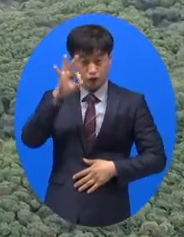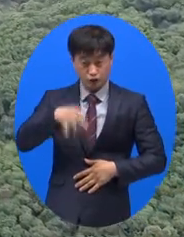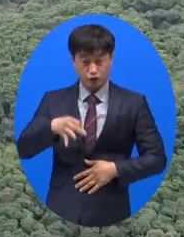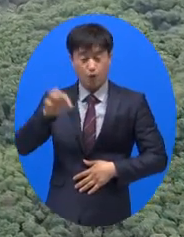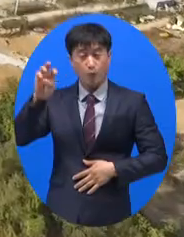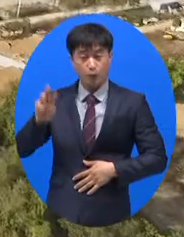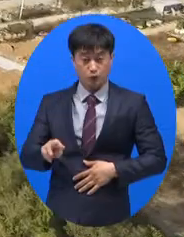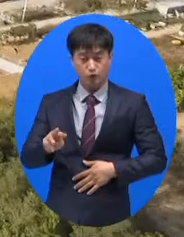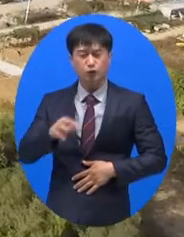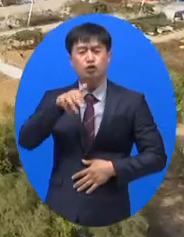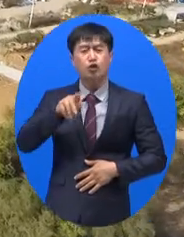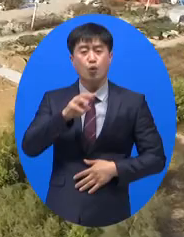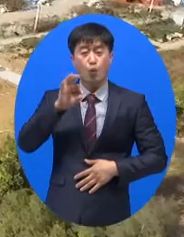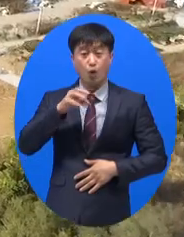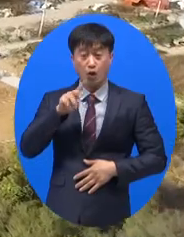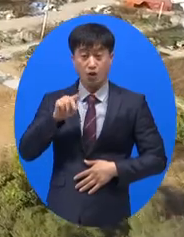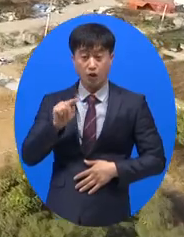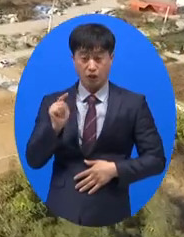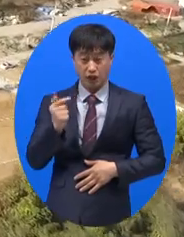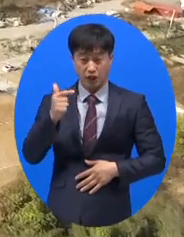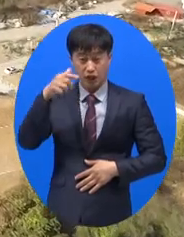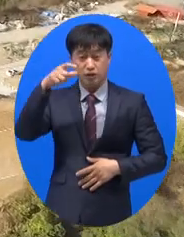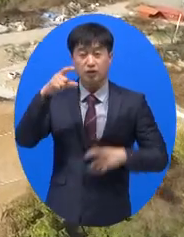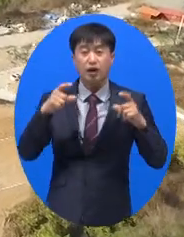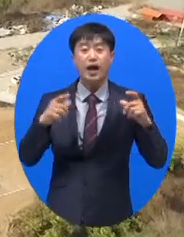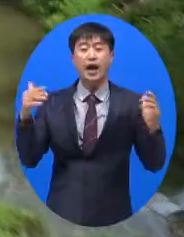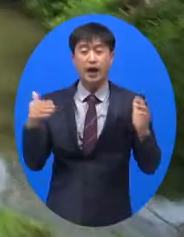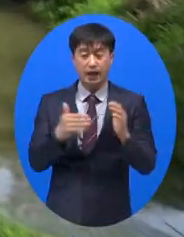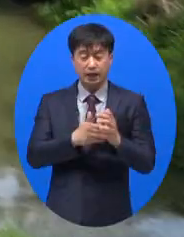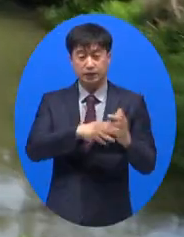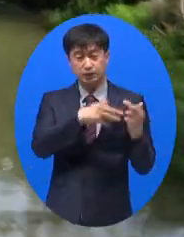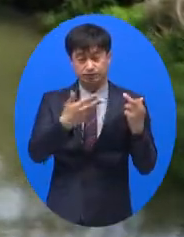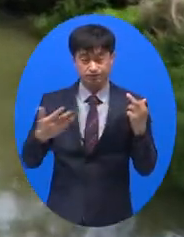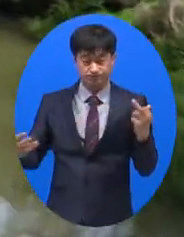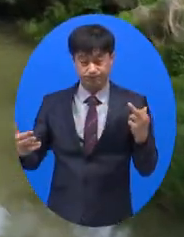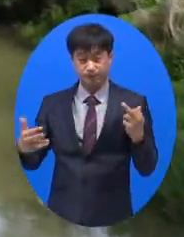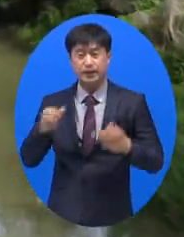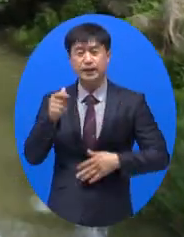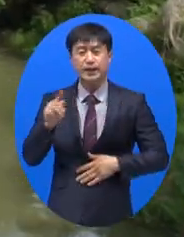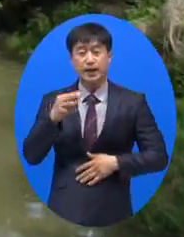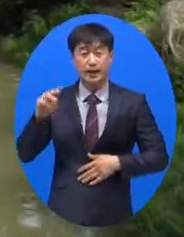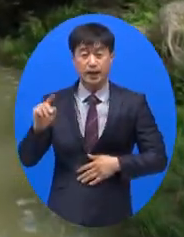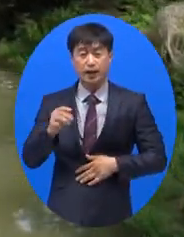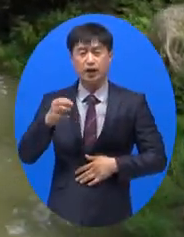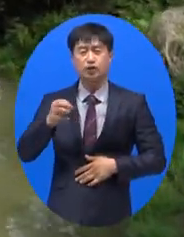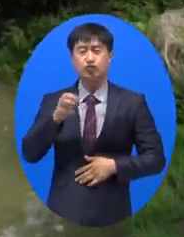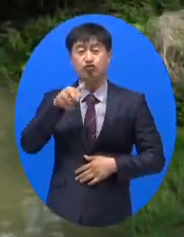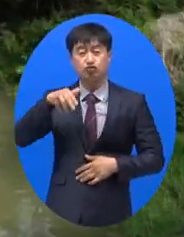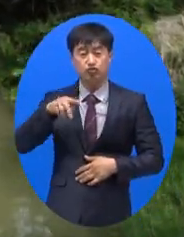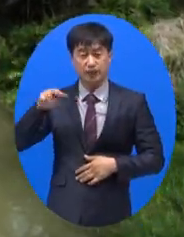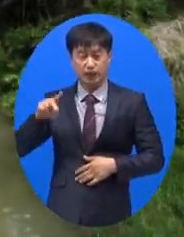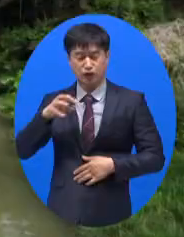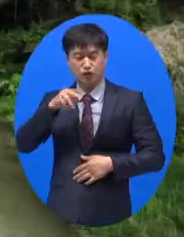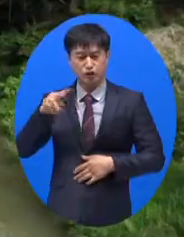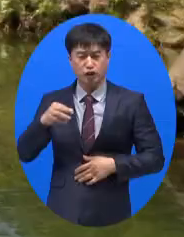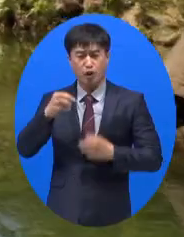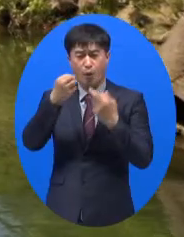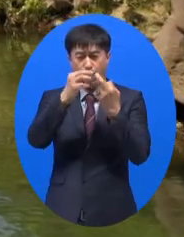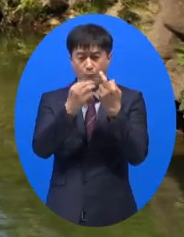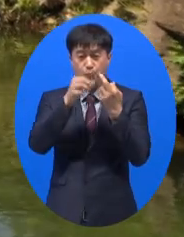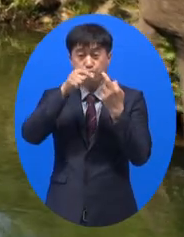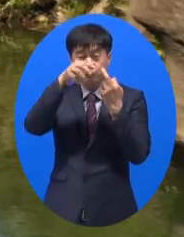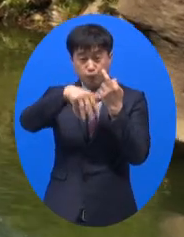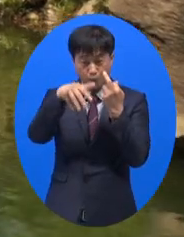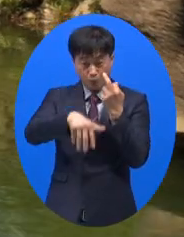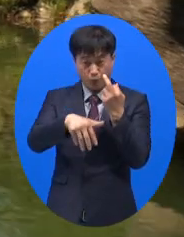포천을 가로질러 강원 처럼 까지 흐르는 한탄강은 화산 폭발로 용암이 굳어서 만들어진 주상절리와 협곡 폭포